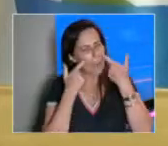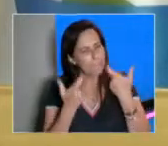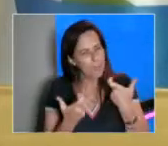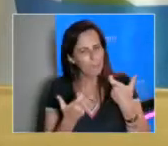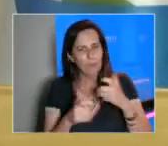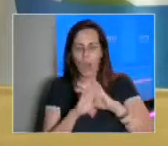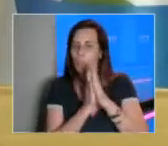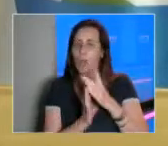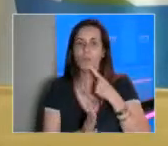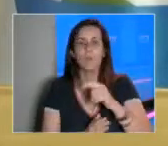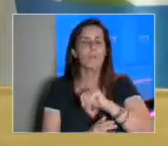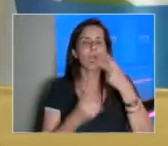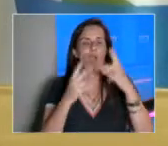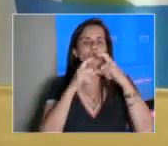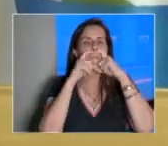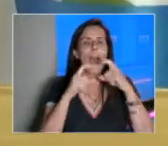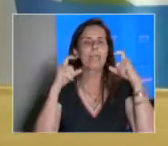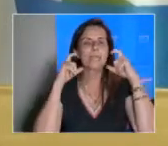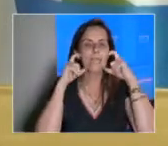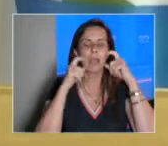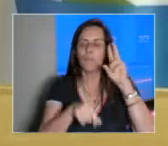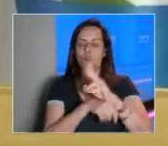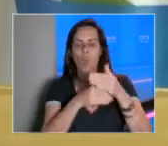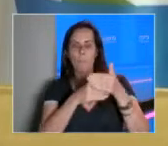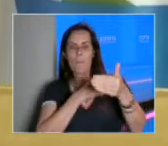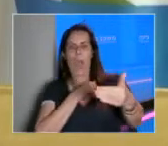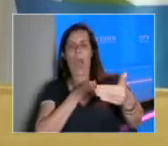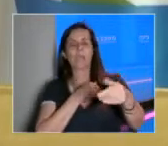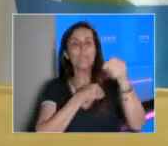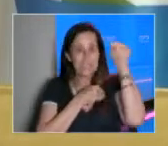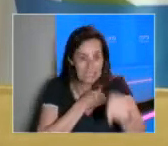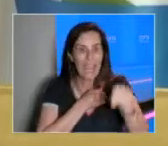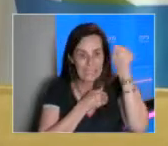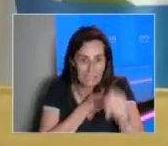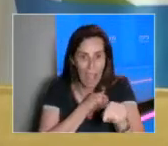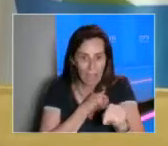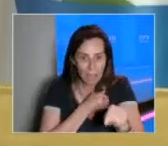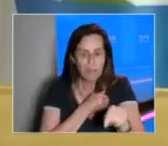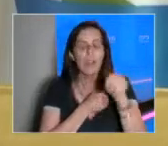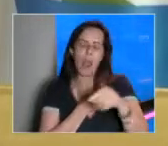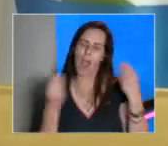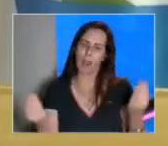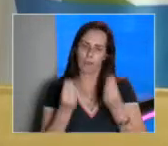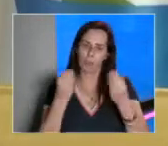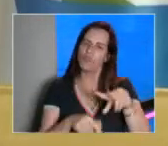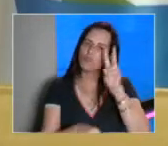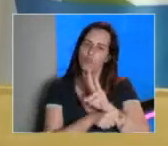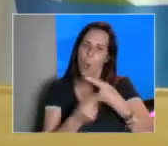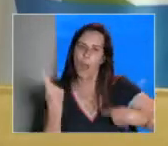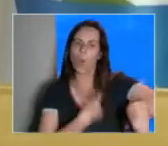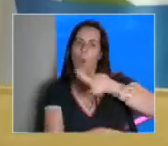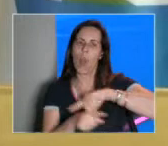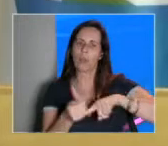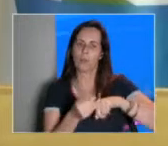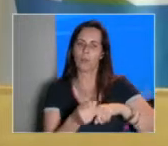מה שאמרתי, ובעיקר המסכה ושמירת הריחוק, היא. אלו הדברים שישמרו עלינו